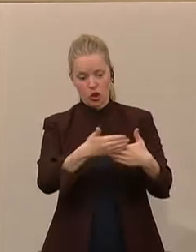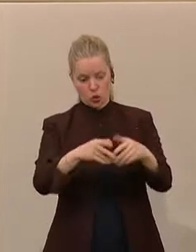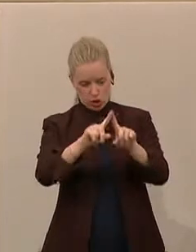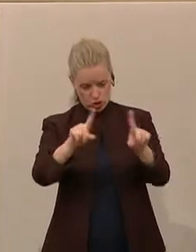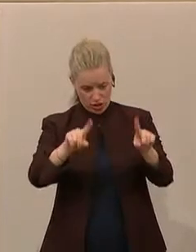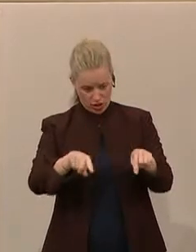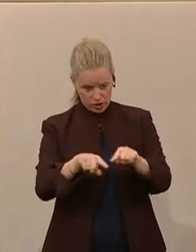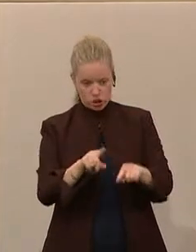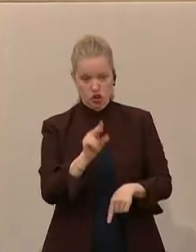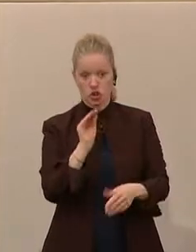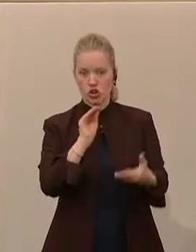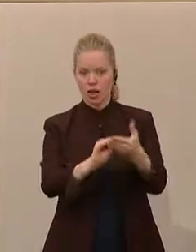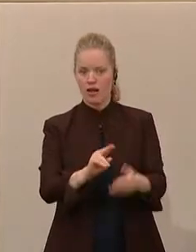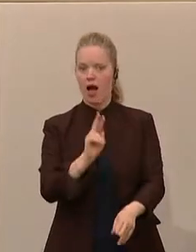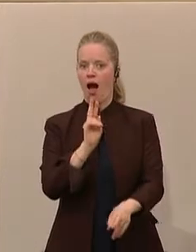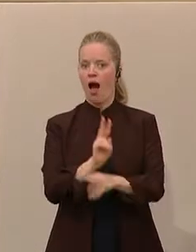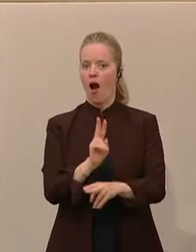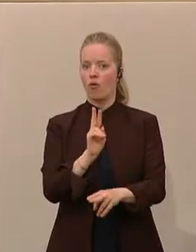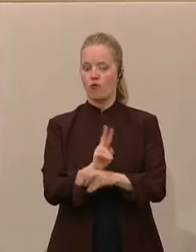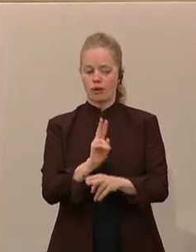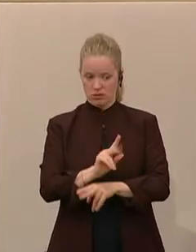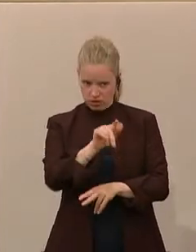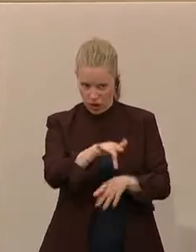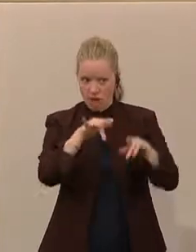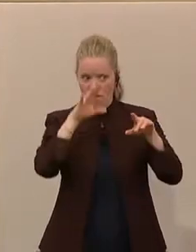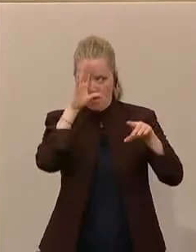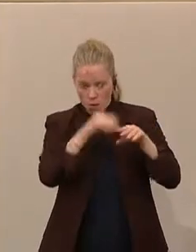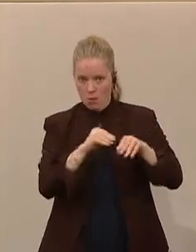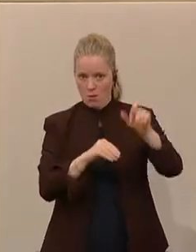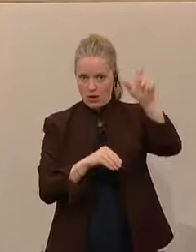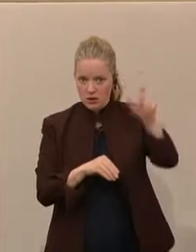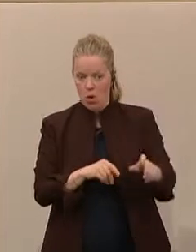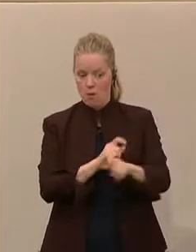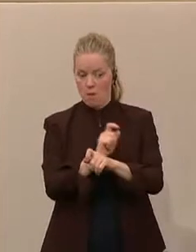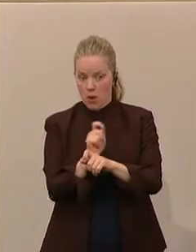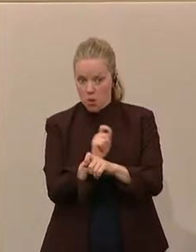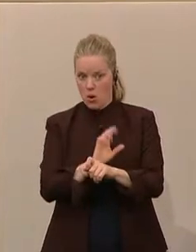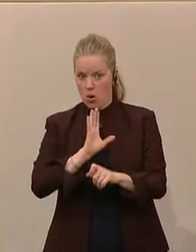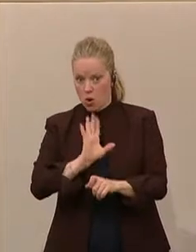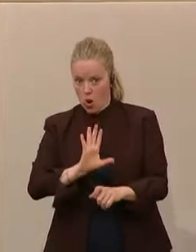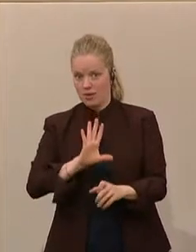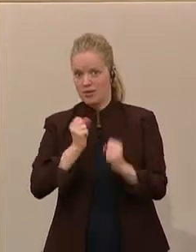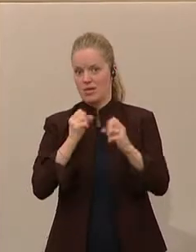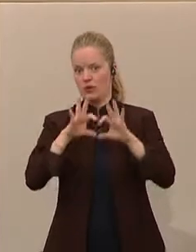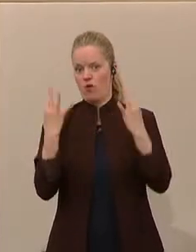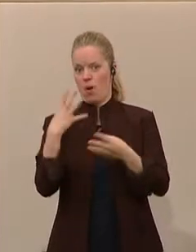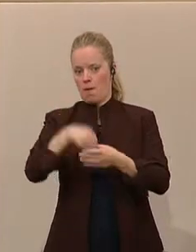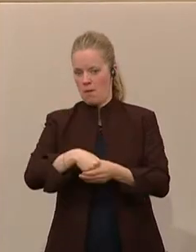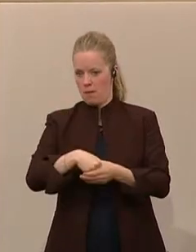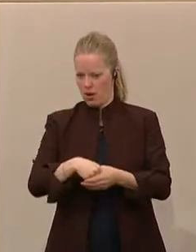Achtung, hier wohnt eine Beobachterin, hier wohnt ein Beobachter des Sicherheitsforums. Können Sie das